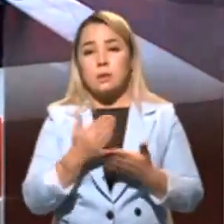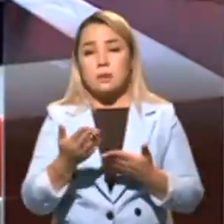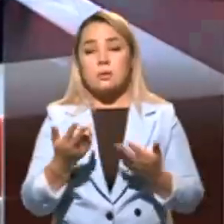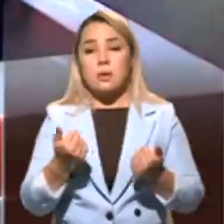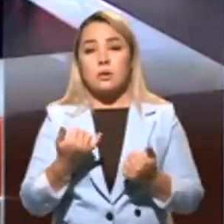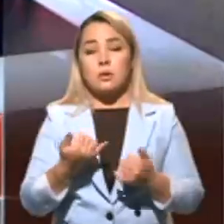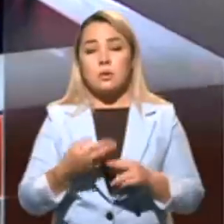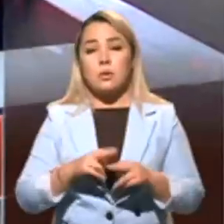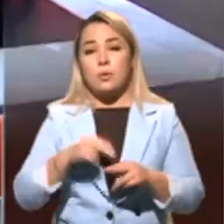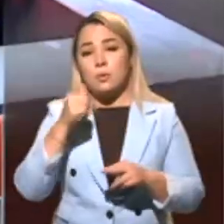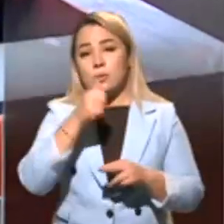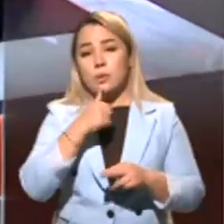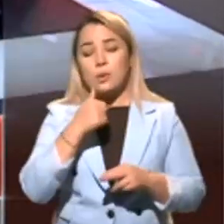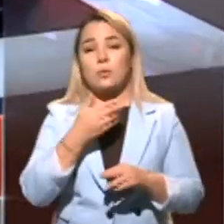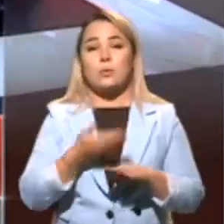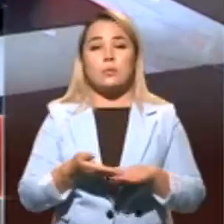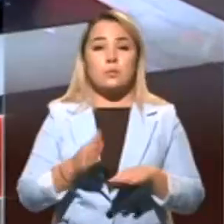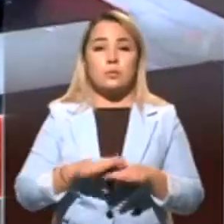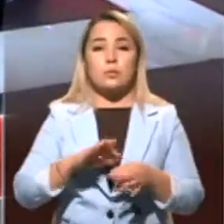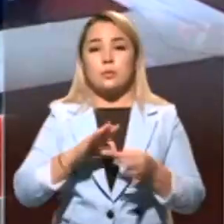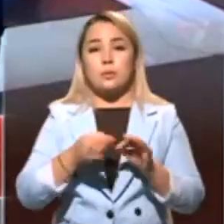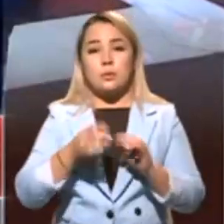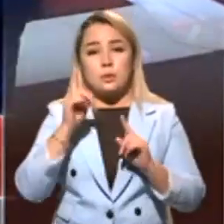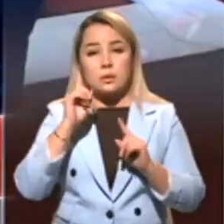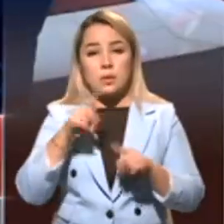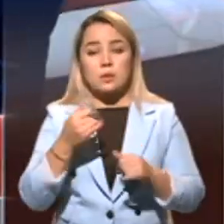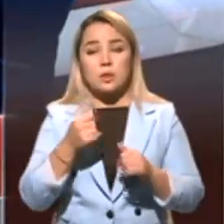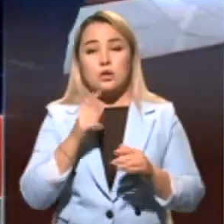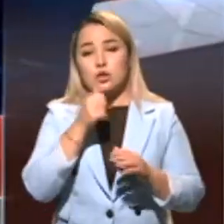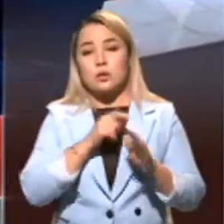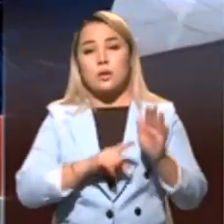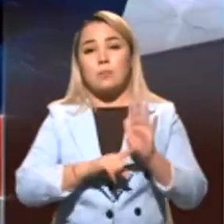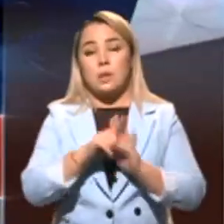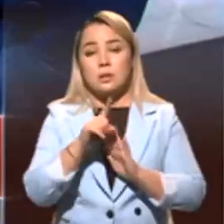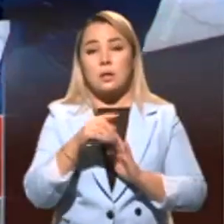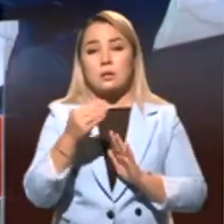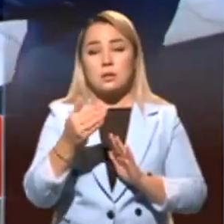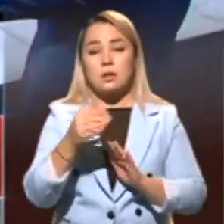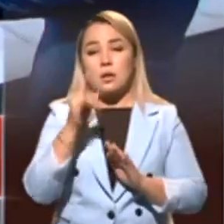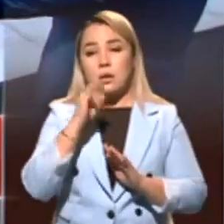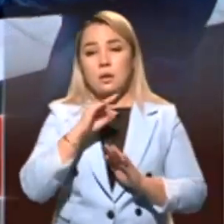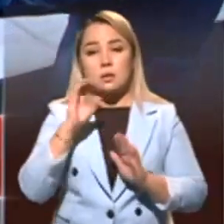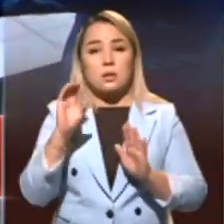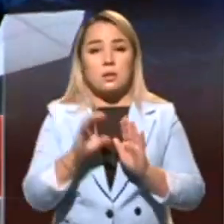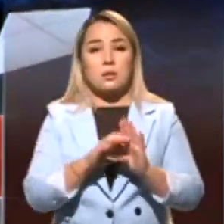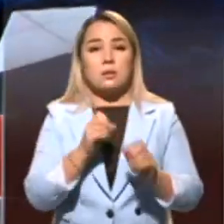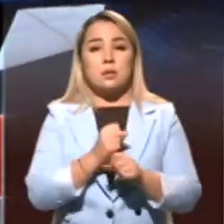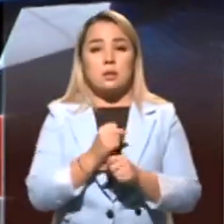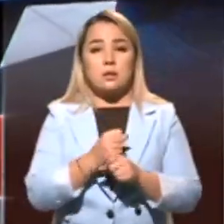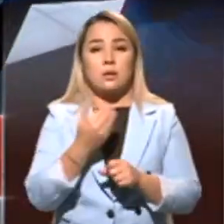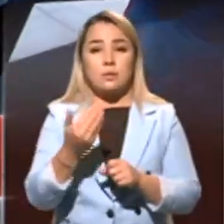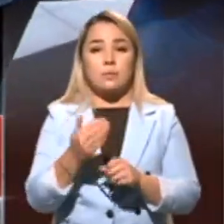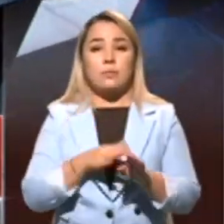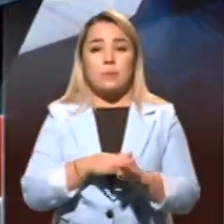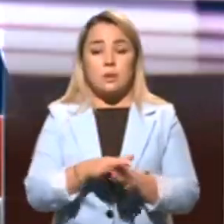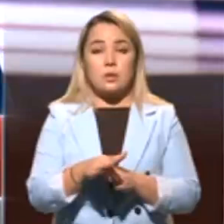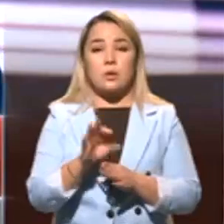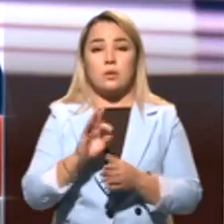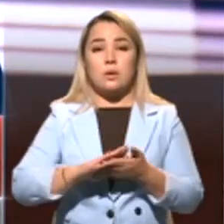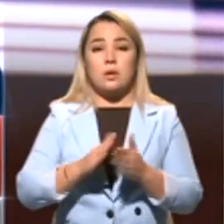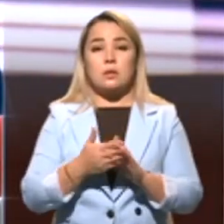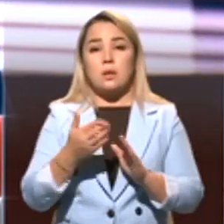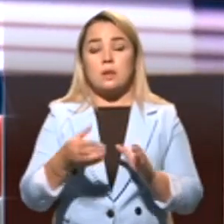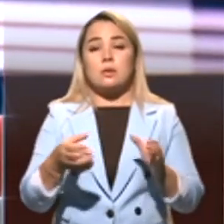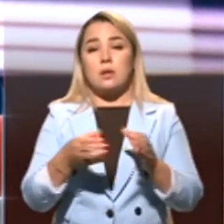өзі биыл қиын жыл болып тұр ғой. Жылдың басы білесіздер қандай. Енді Қазақстанда белең етті, сол кезде мынандай бір әлеуметтік